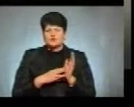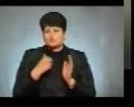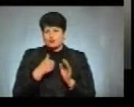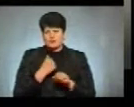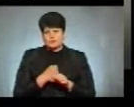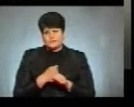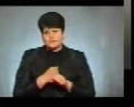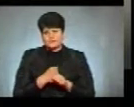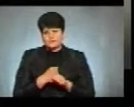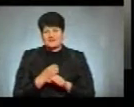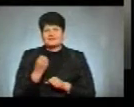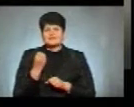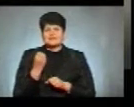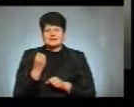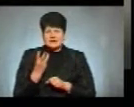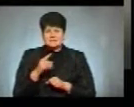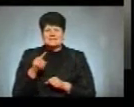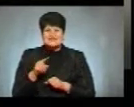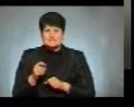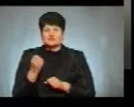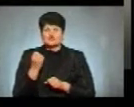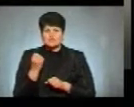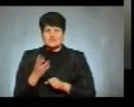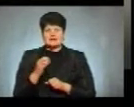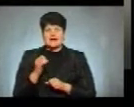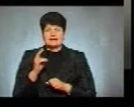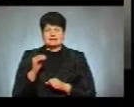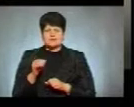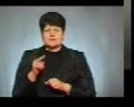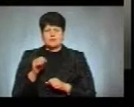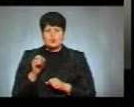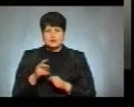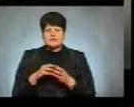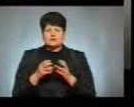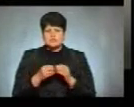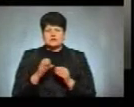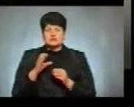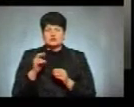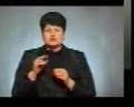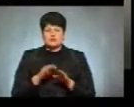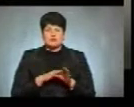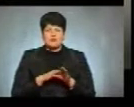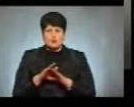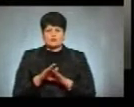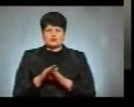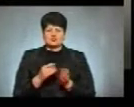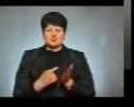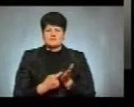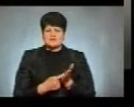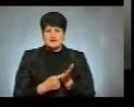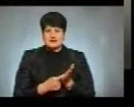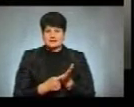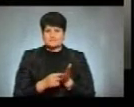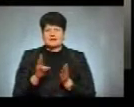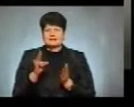І в 13 з 14 екзит-полів результати соціологів повністю підтвердились